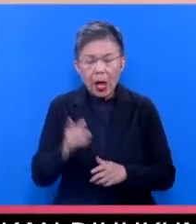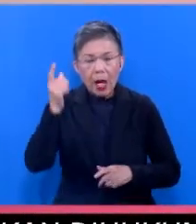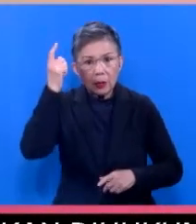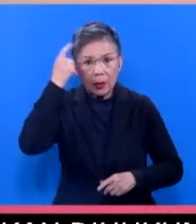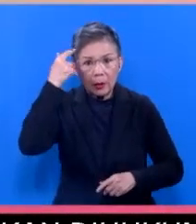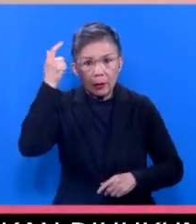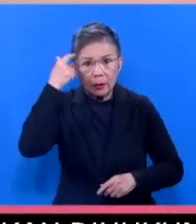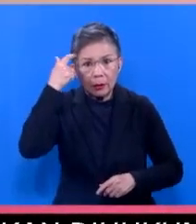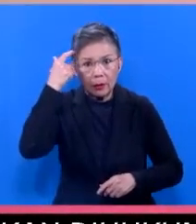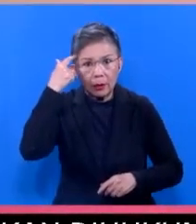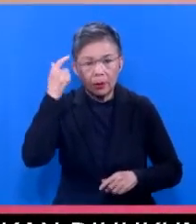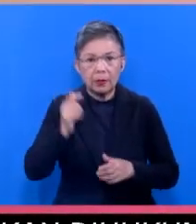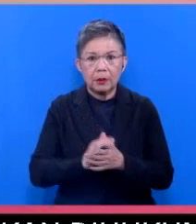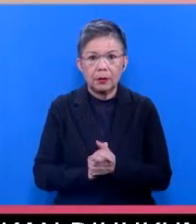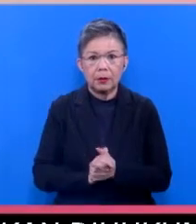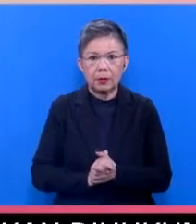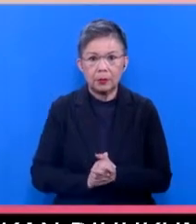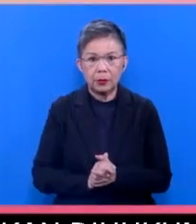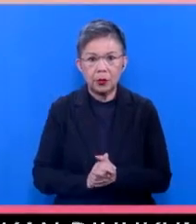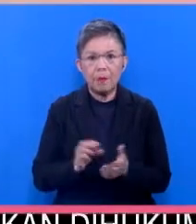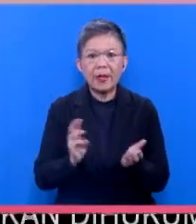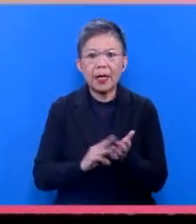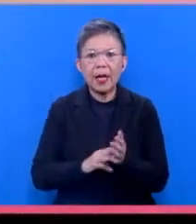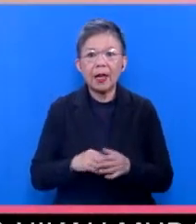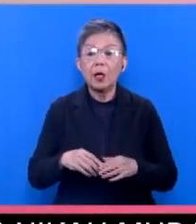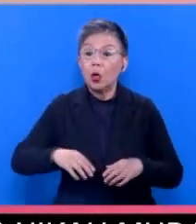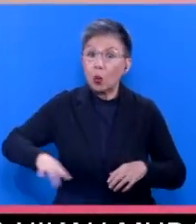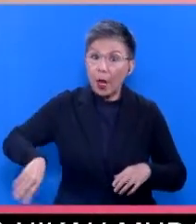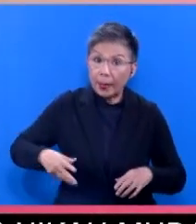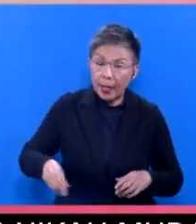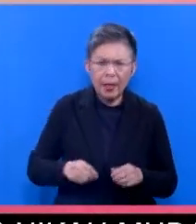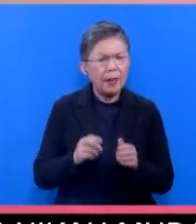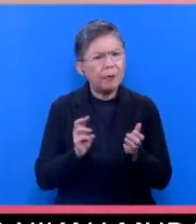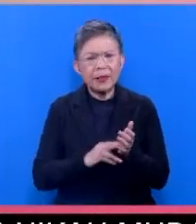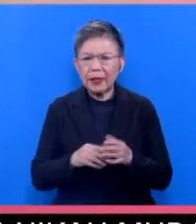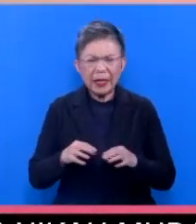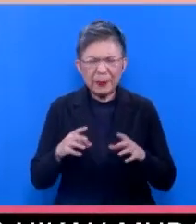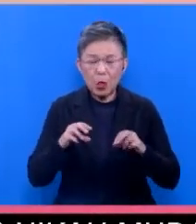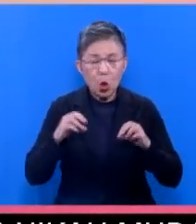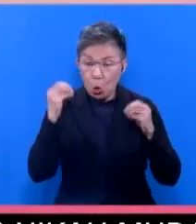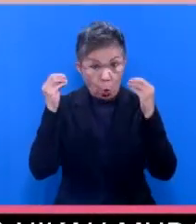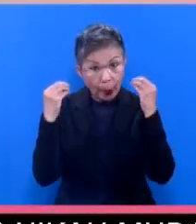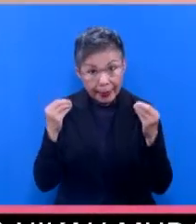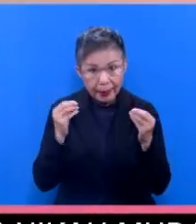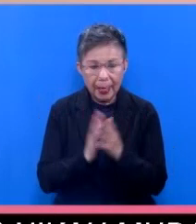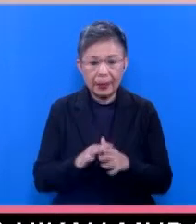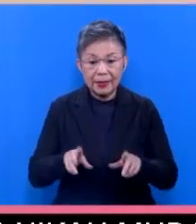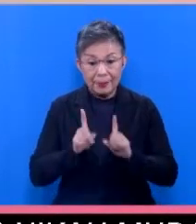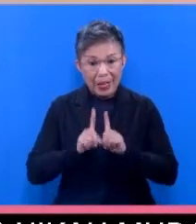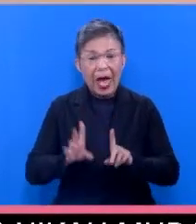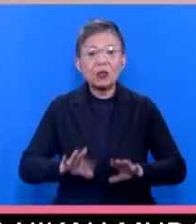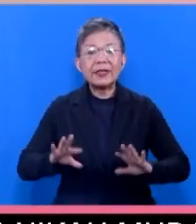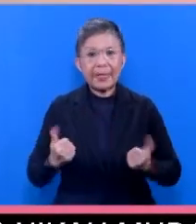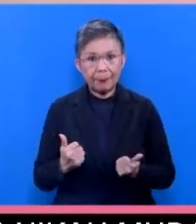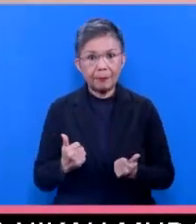justru akan masuk pada persoalan-persoalan yang lebih kompleks, dan kesiapan pengantin itu